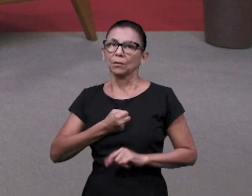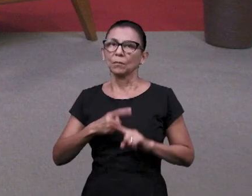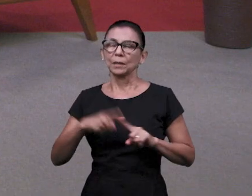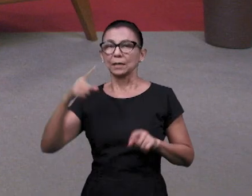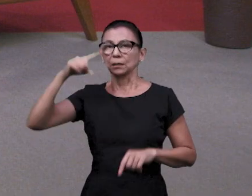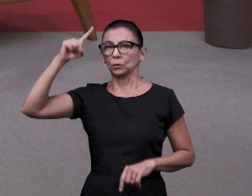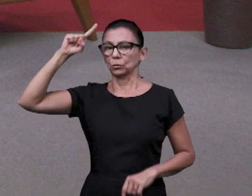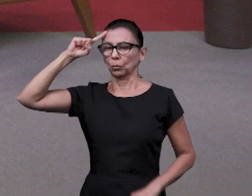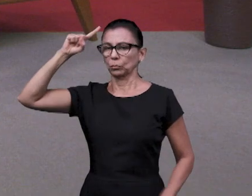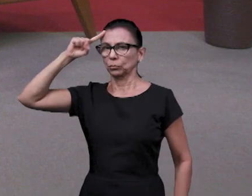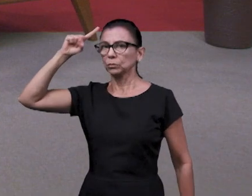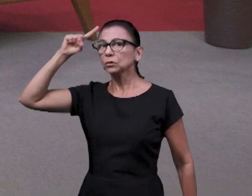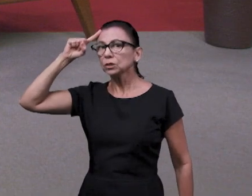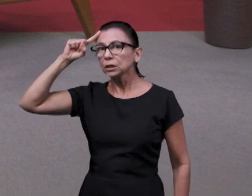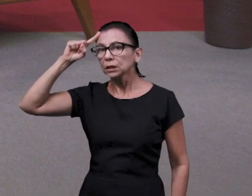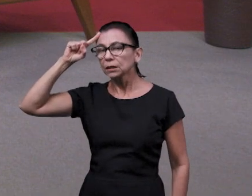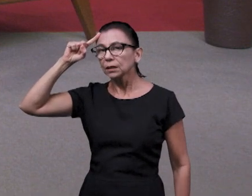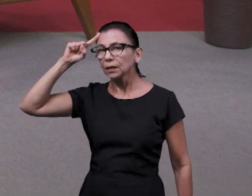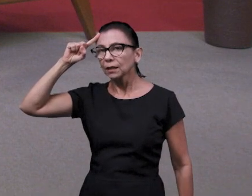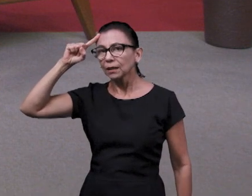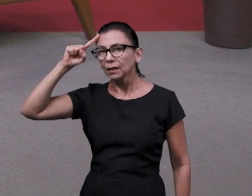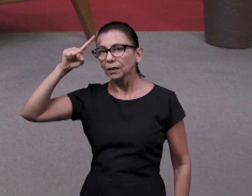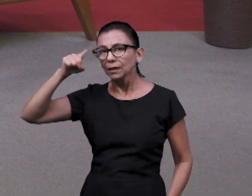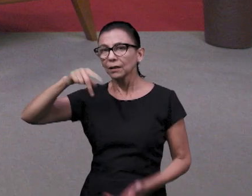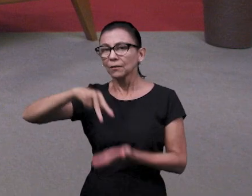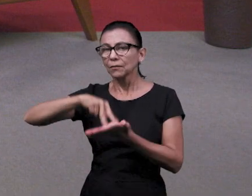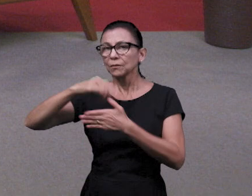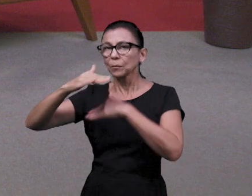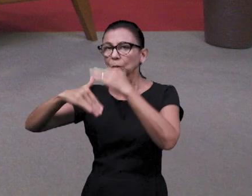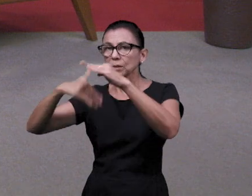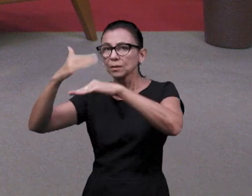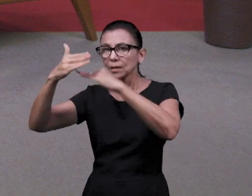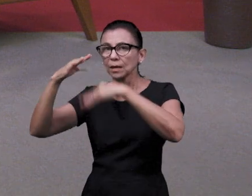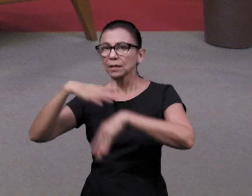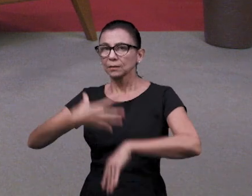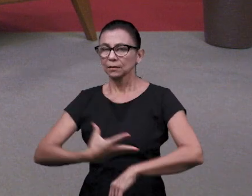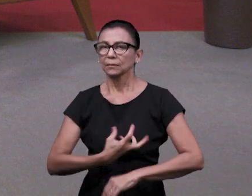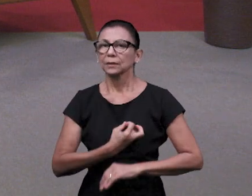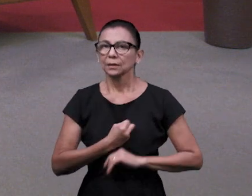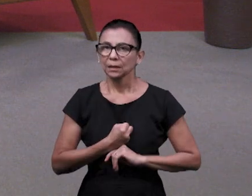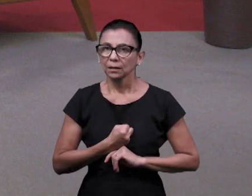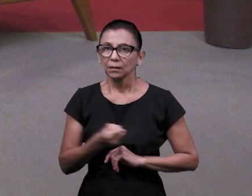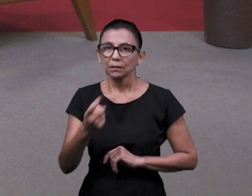jours, sans mérite, malgré nos faiblesses,